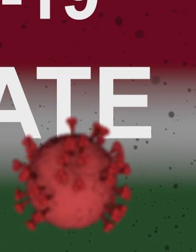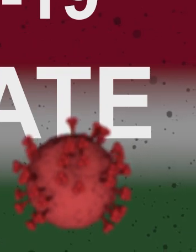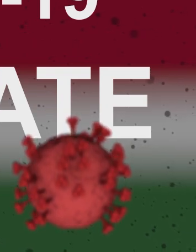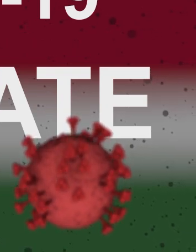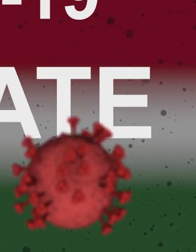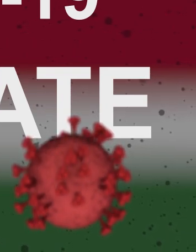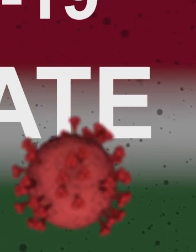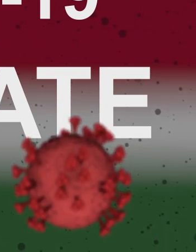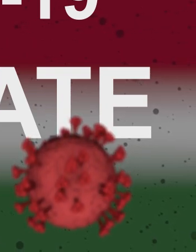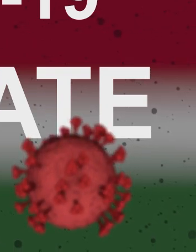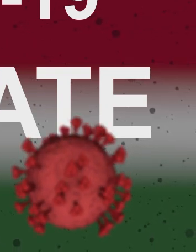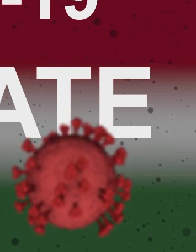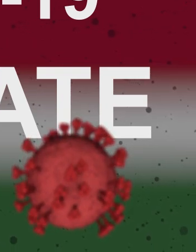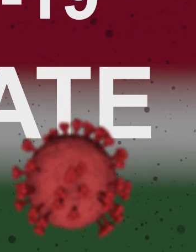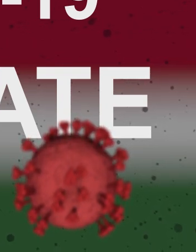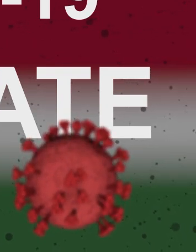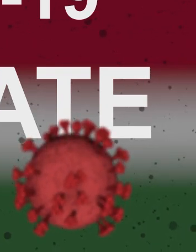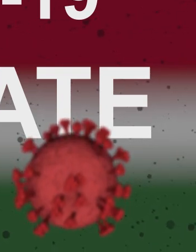MUZIEK